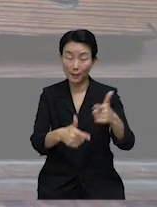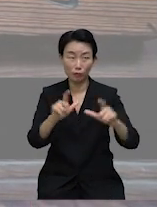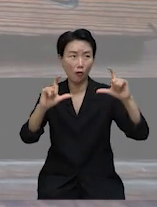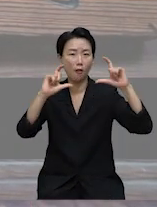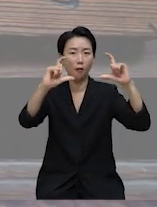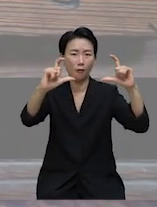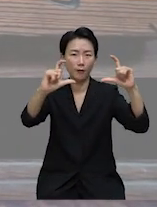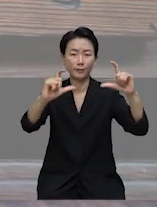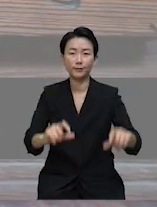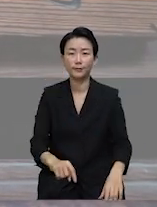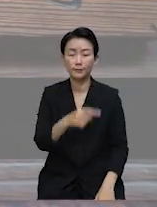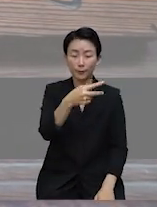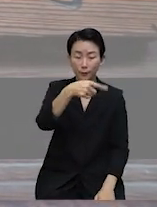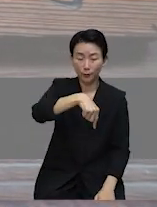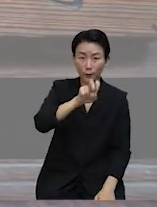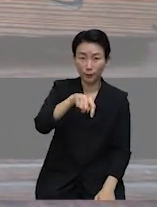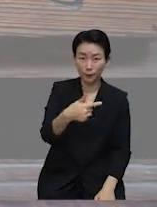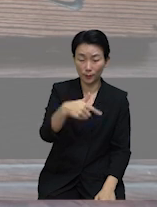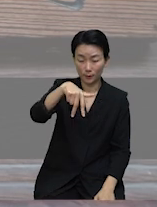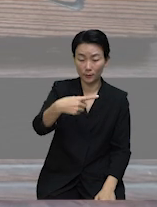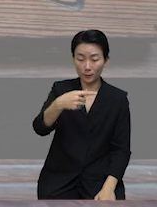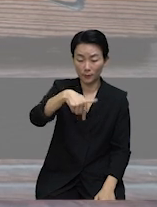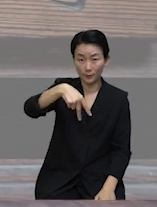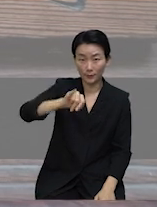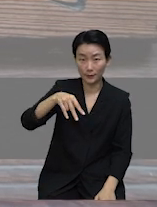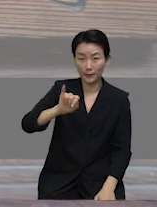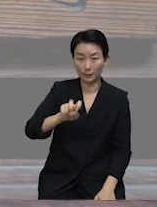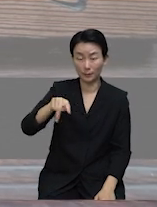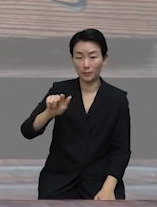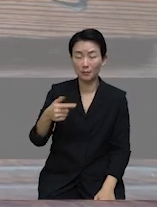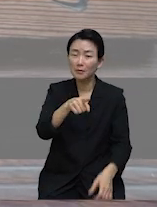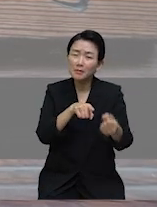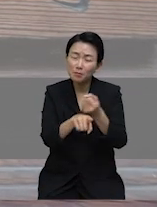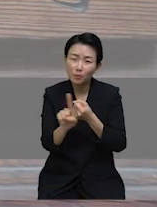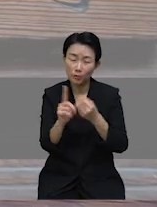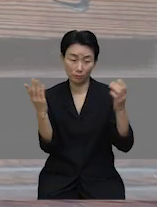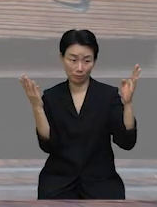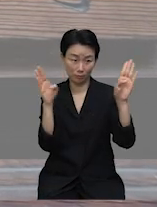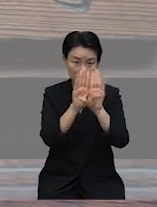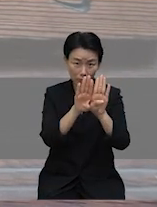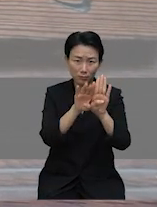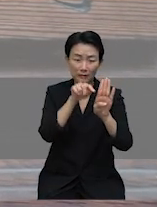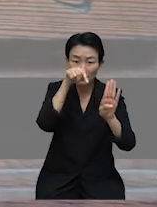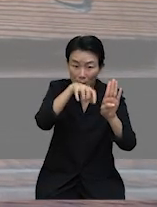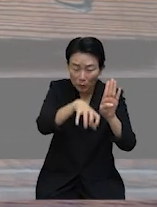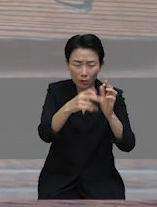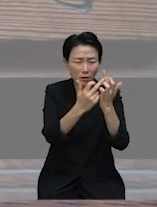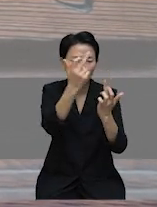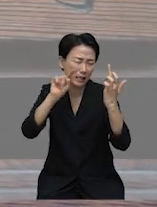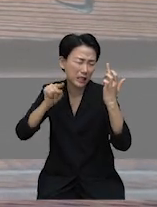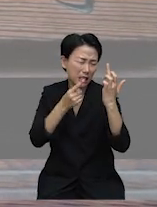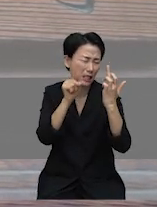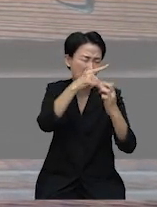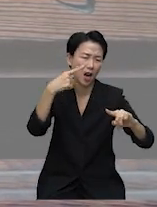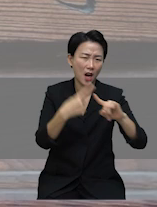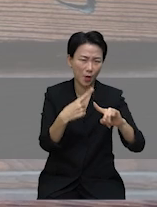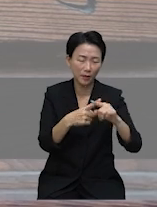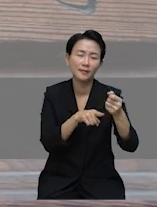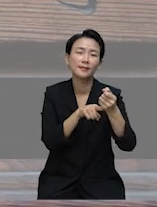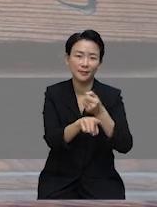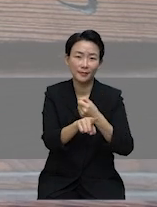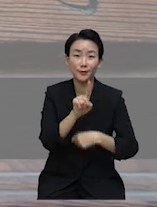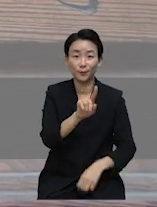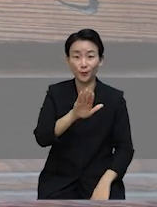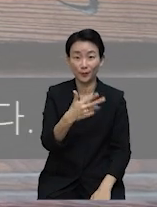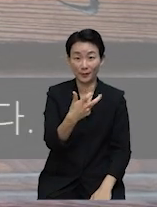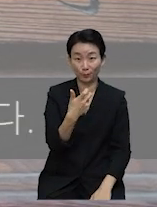위에는 편액이 하나 달려 있습니다. 두문 즉시 심산. 문을 닫으면 이곳이 곧 깊은 산중이다